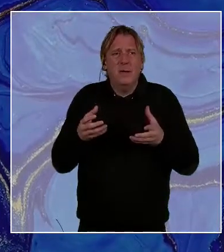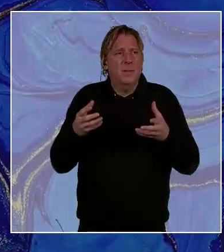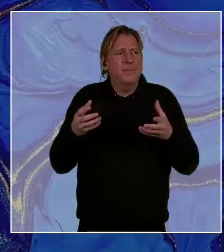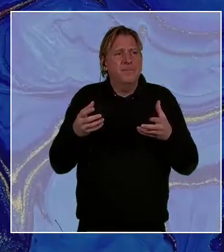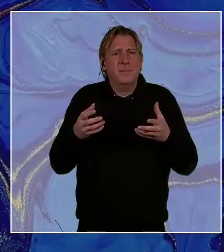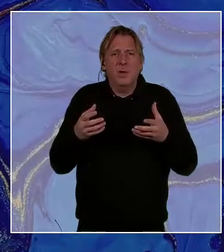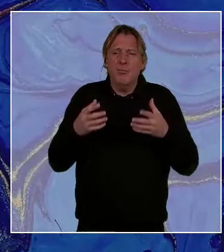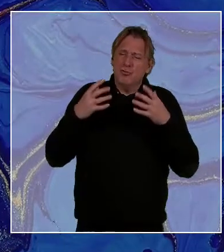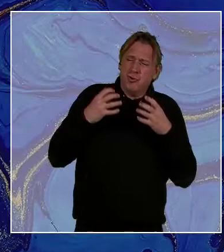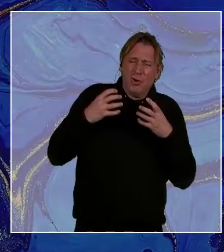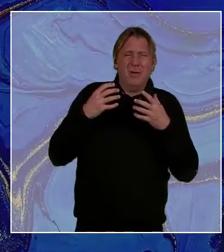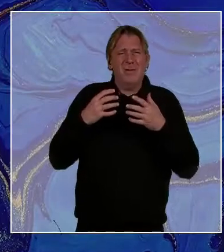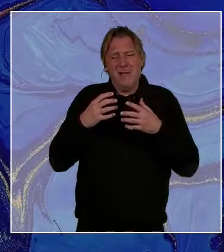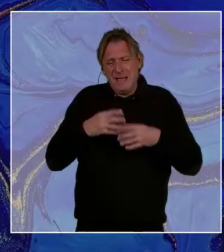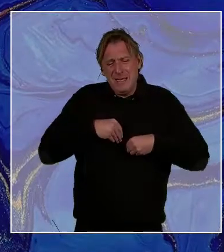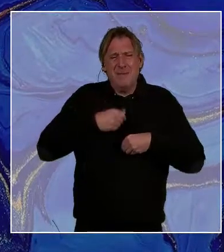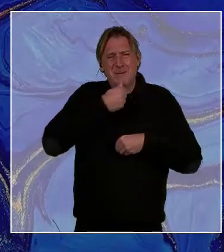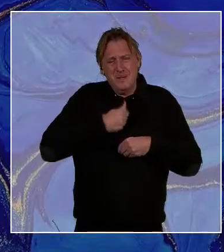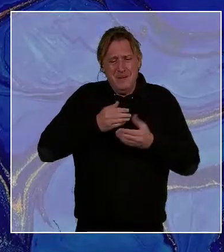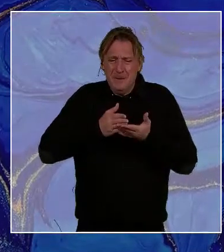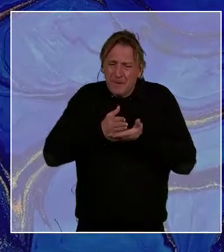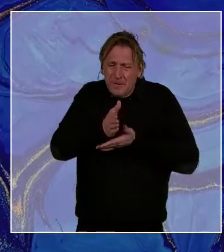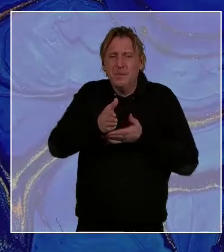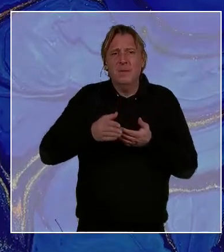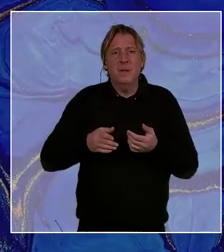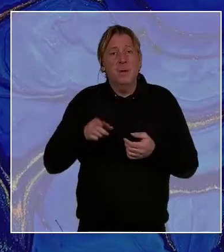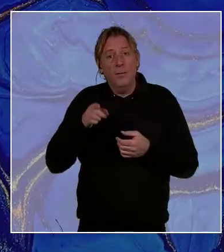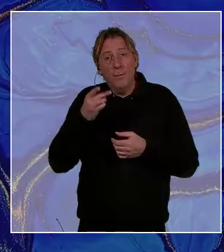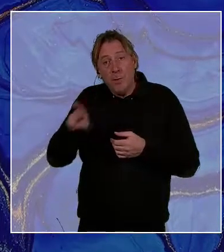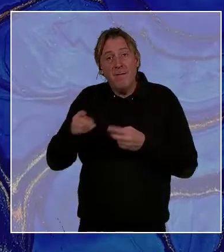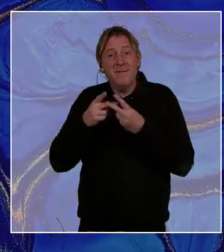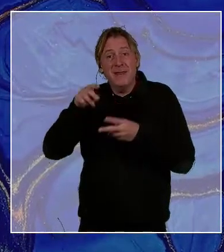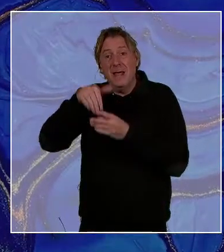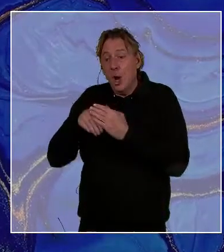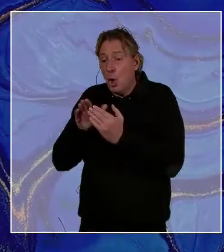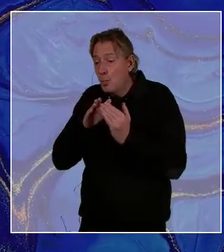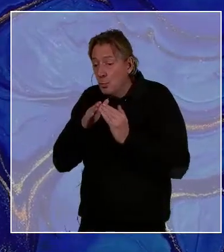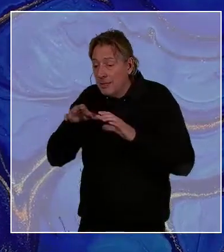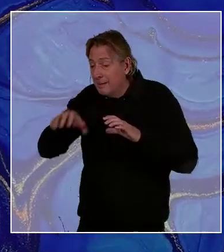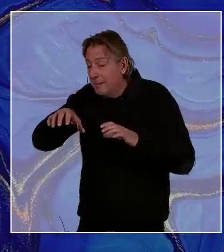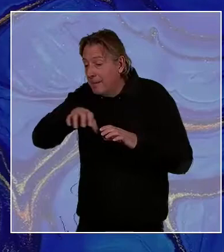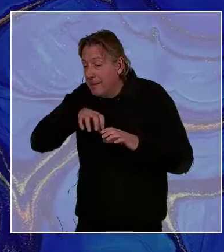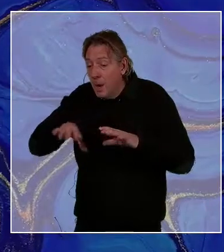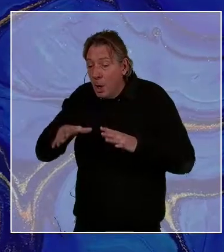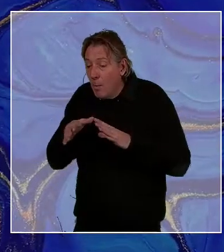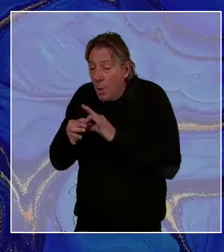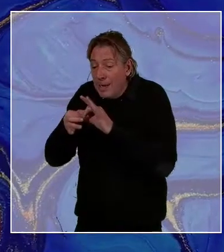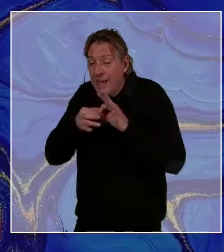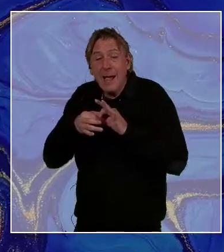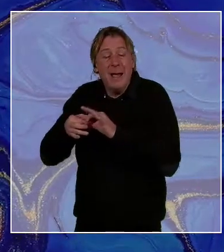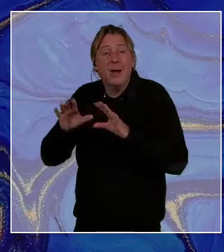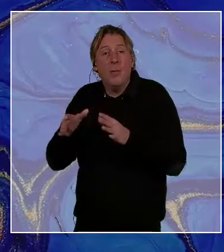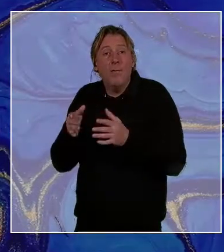peu le choc. Donc, de quelle façon travaillez-vous avec les communautés dans votre ville? De quelle façon est-ce que vous renforcez le lien avec les